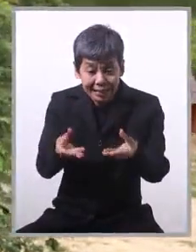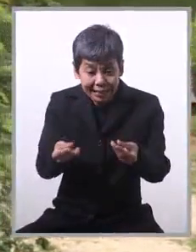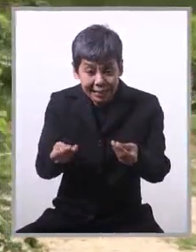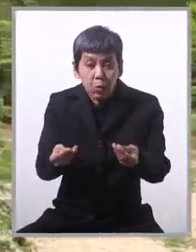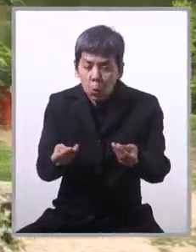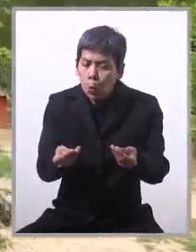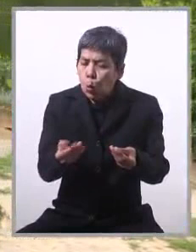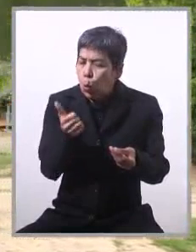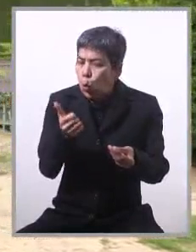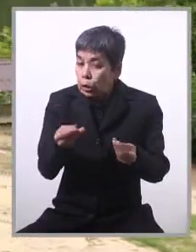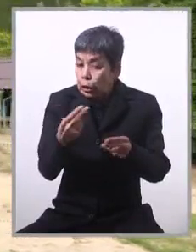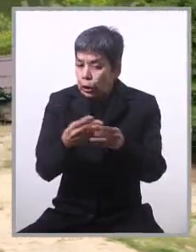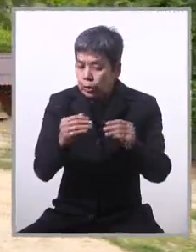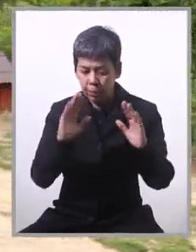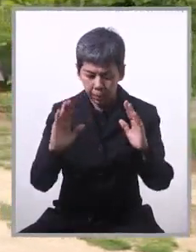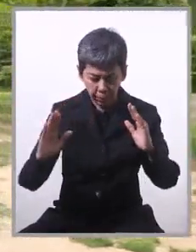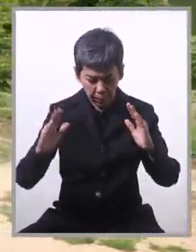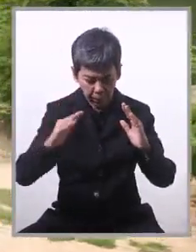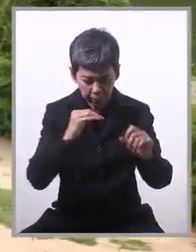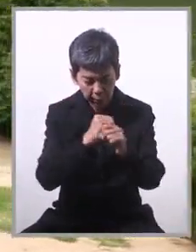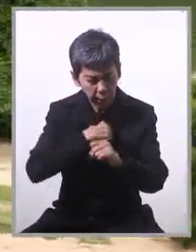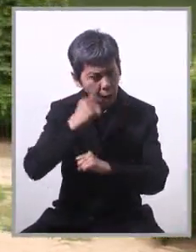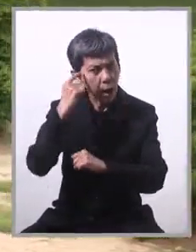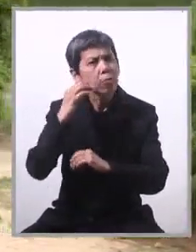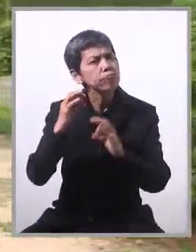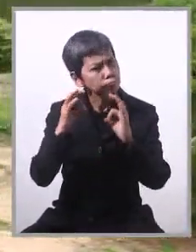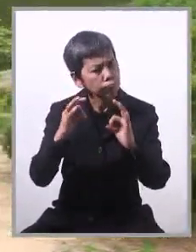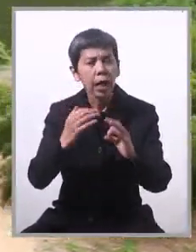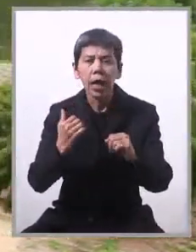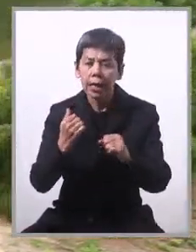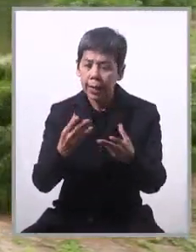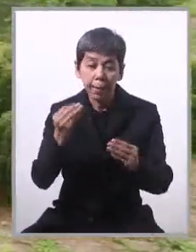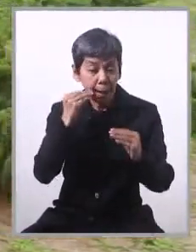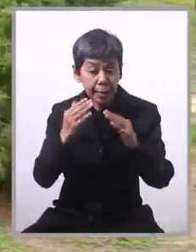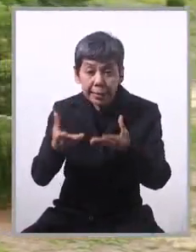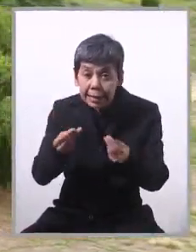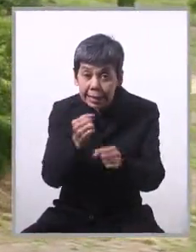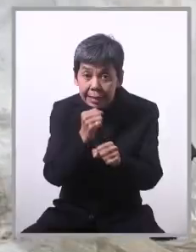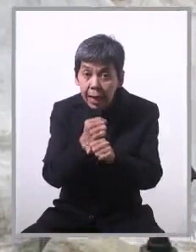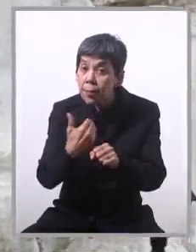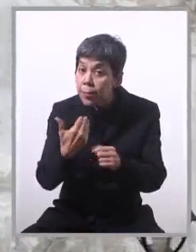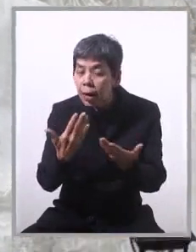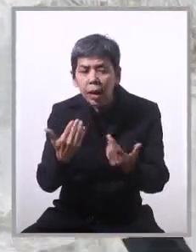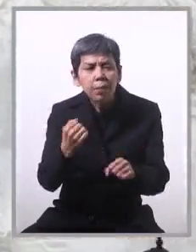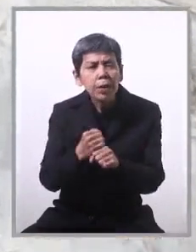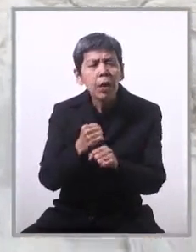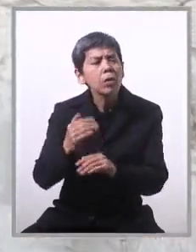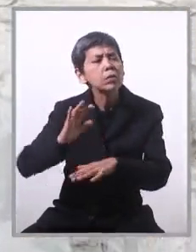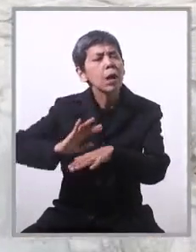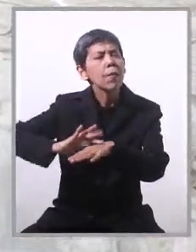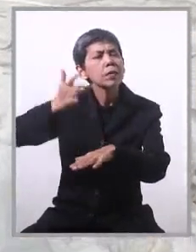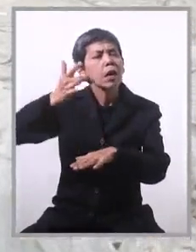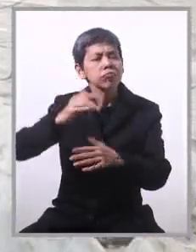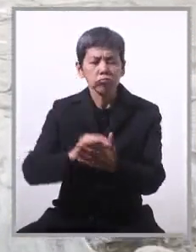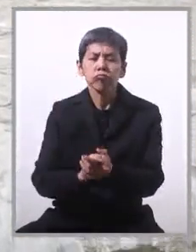เขากำลังมาฮาร์ดเทนกำลังมาก็เลยมองว่าโอเคบ้านดินเนี่ยมันเหมือนเป็นแบบกลมกลืนกับธรร